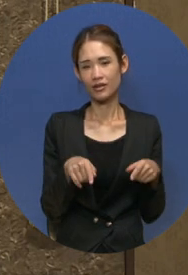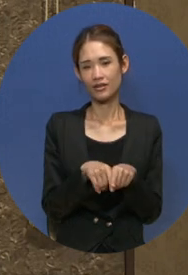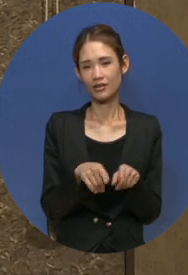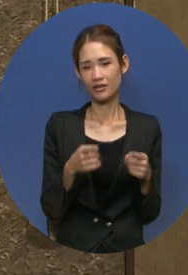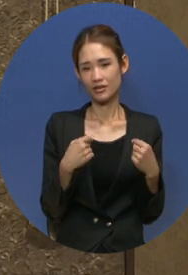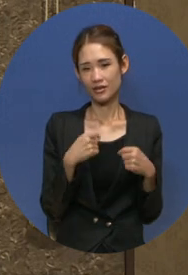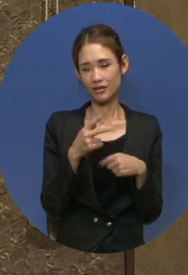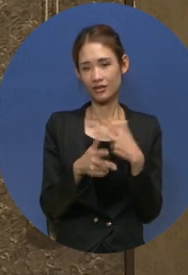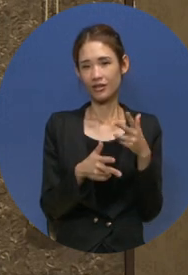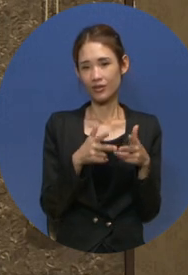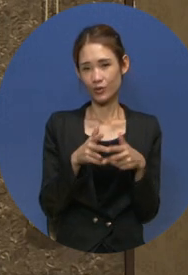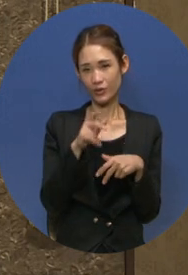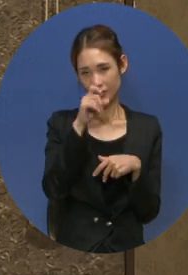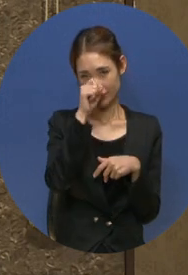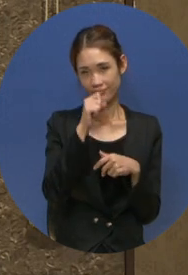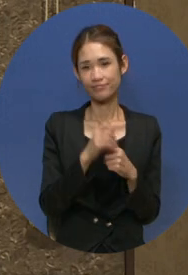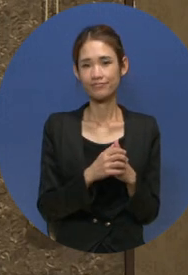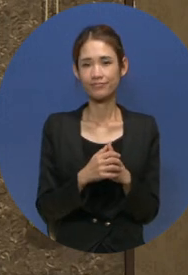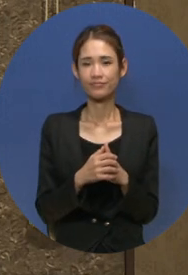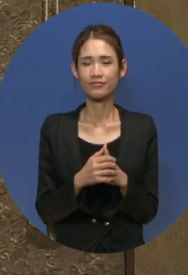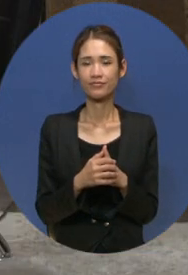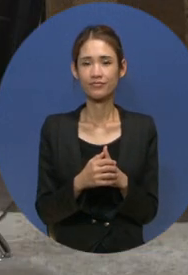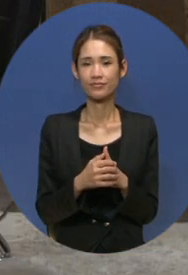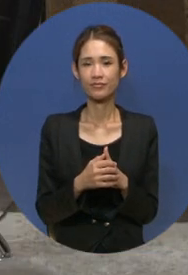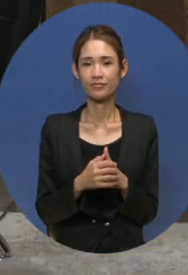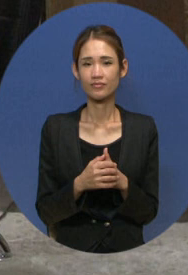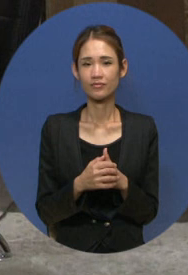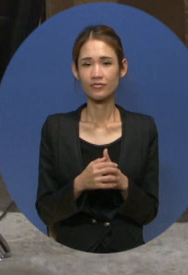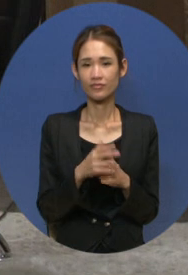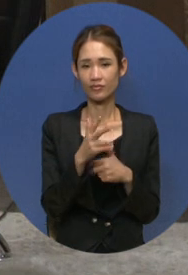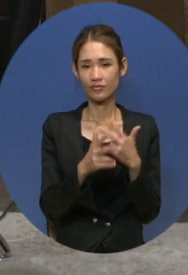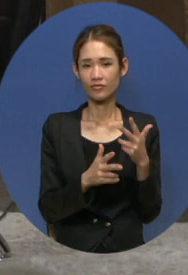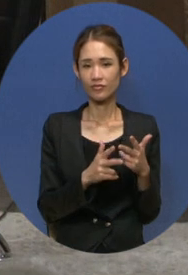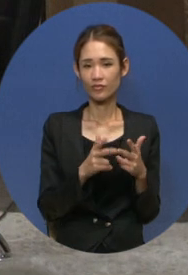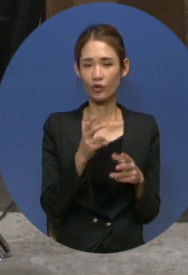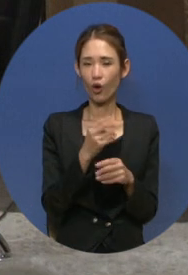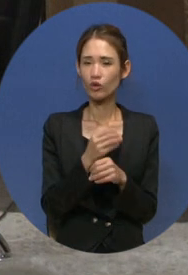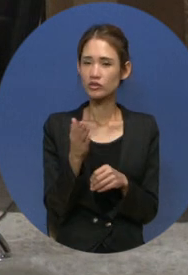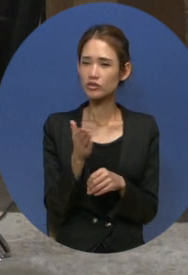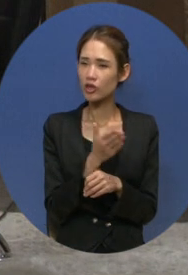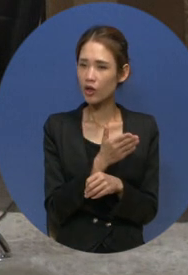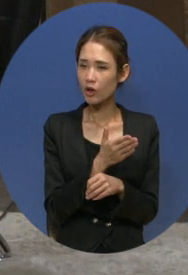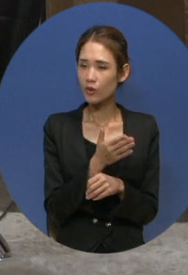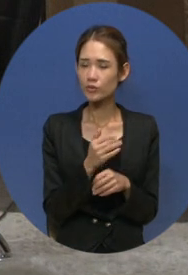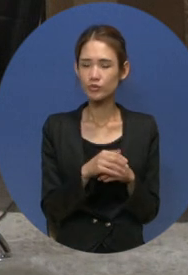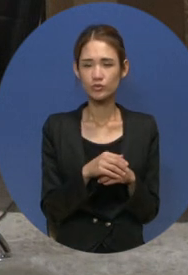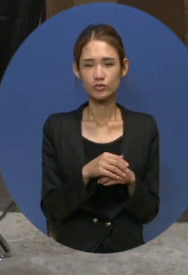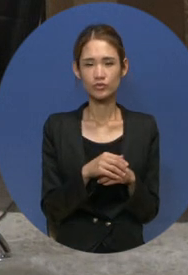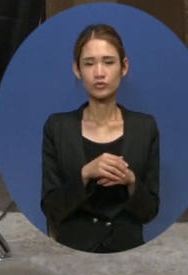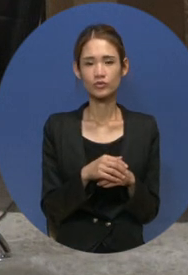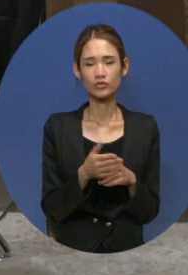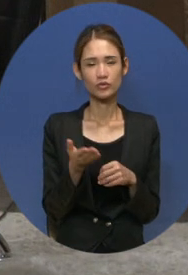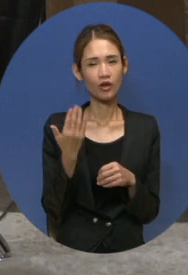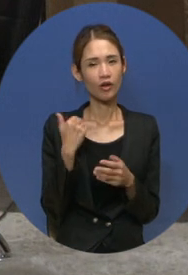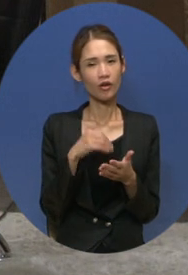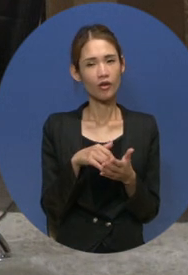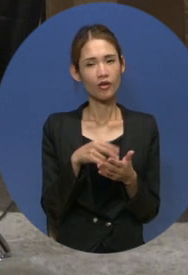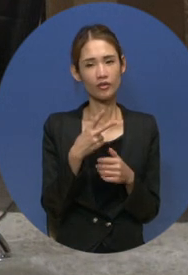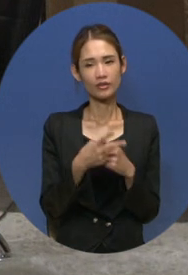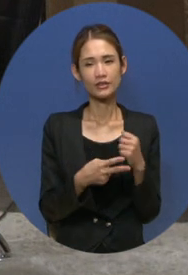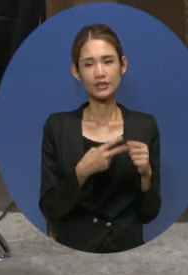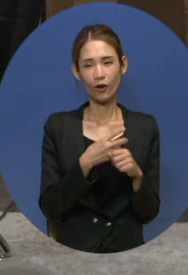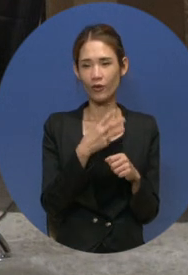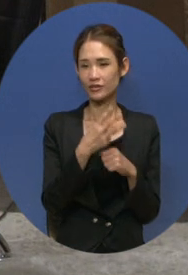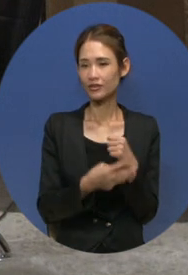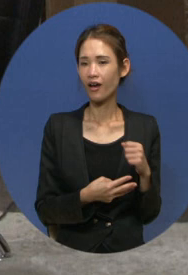주기 때문에 예. 굉장히 이 사업을 좋아합니다. 네. 이 사업이 그러면 언제부터 시작이 된 건가요? 한 2, 3년 돼요.